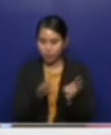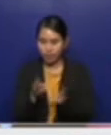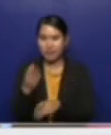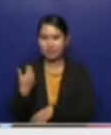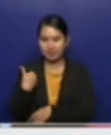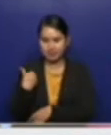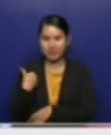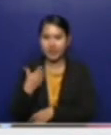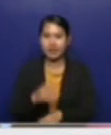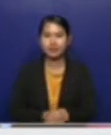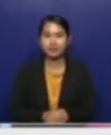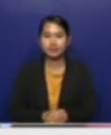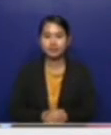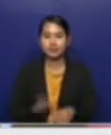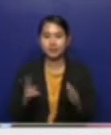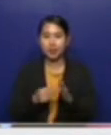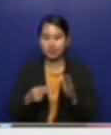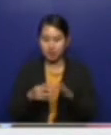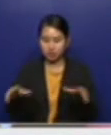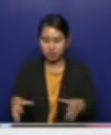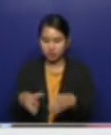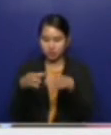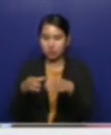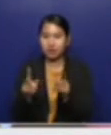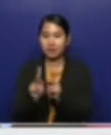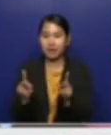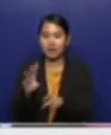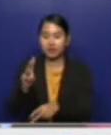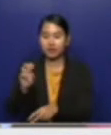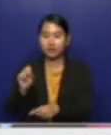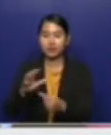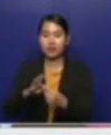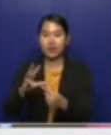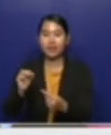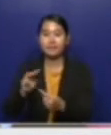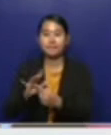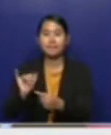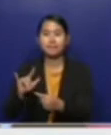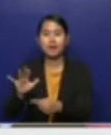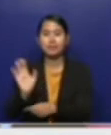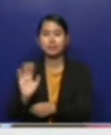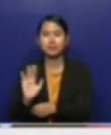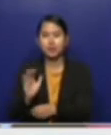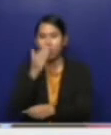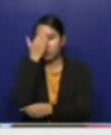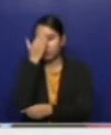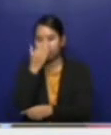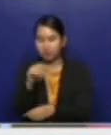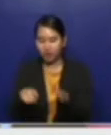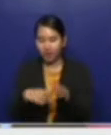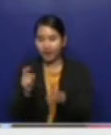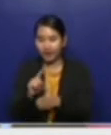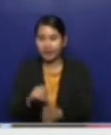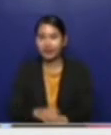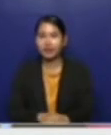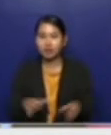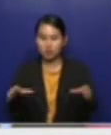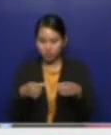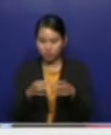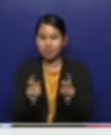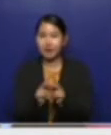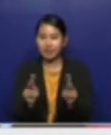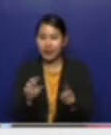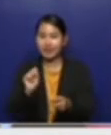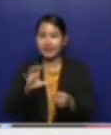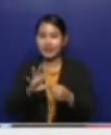แล้วท่านประธานครับไม่จำเป็นต้องไปตั้งกรรมาธิการวิสามันเลยเพราะมีหน้าที่และอำนาจของกรรมาธิการสามัญ